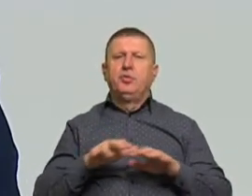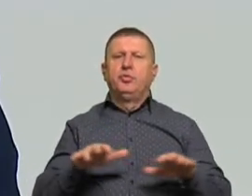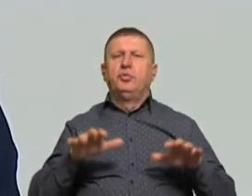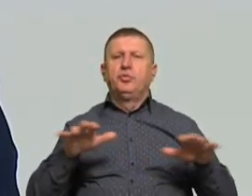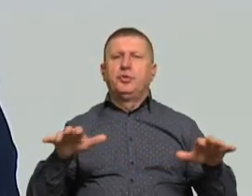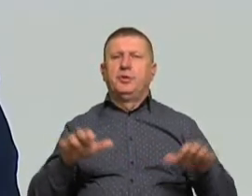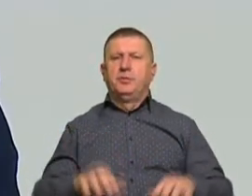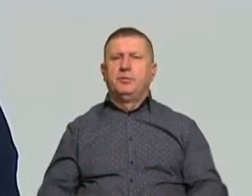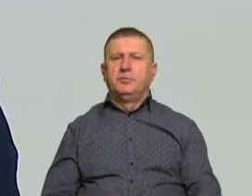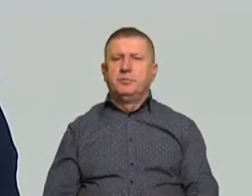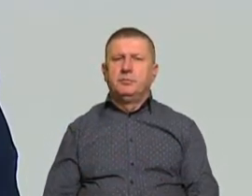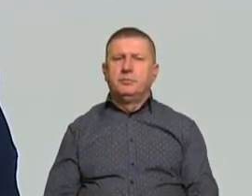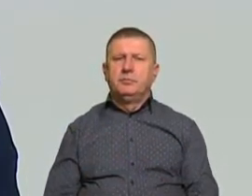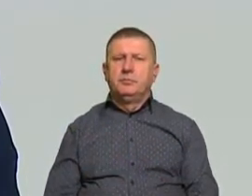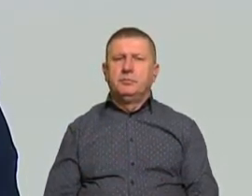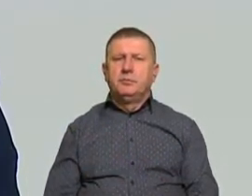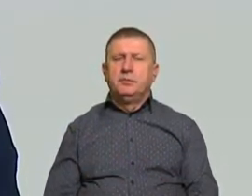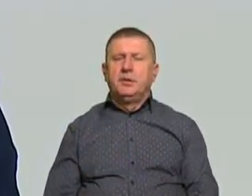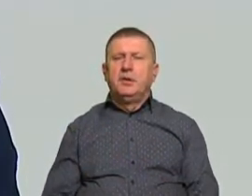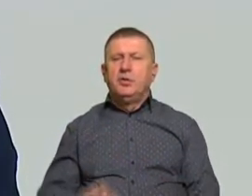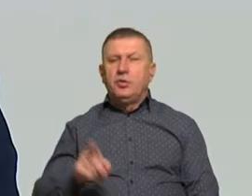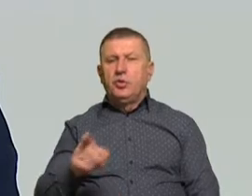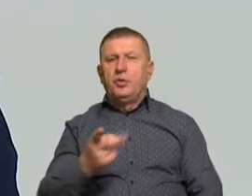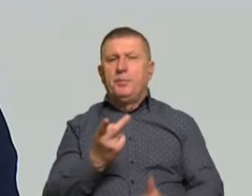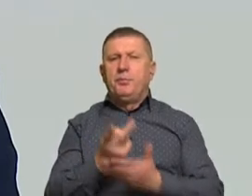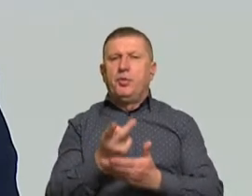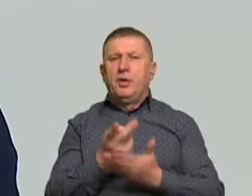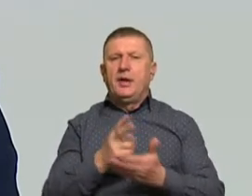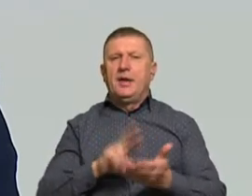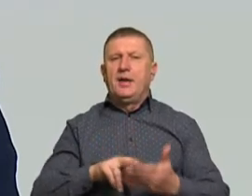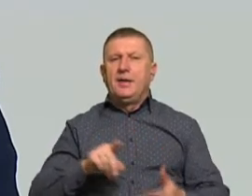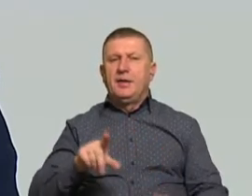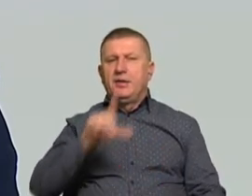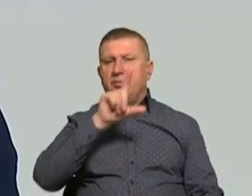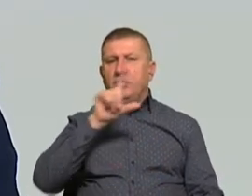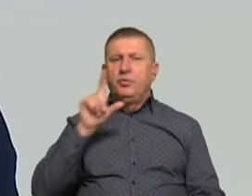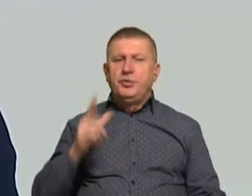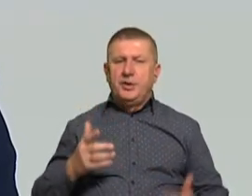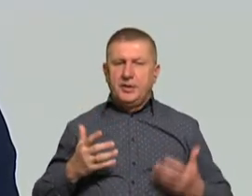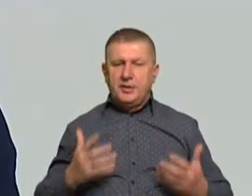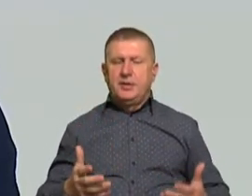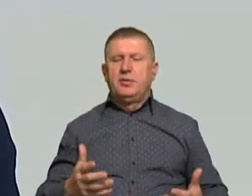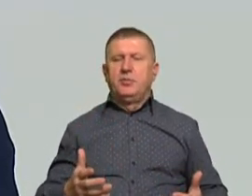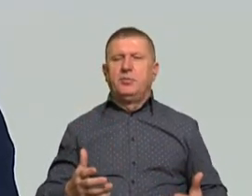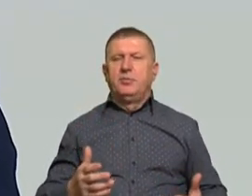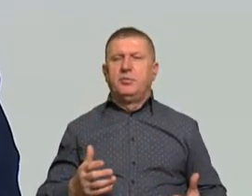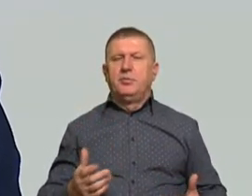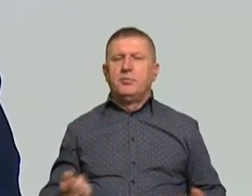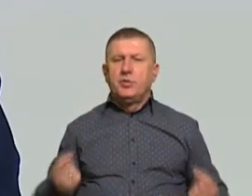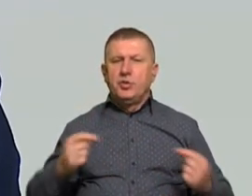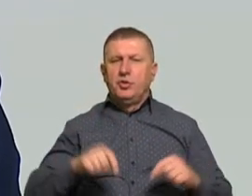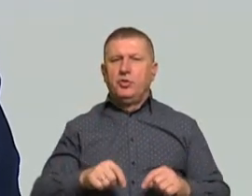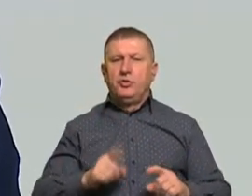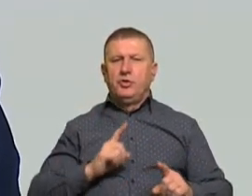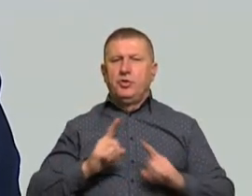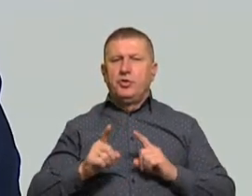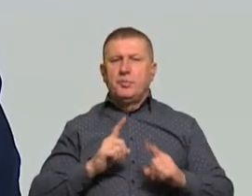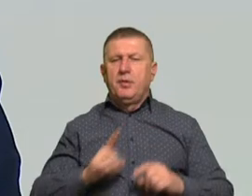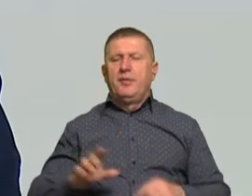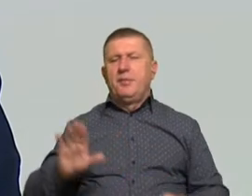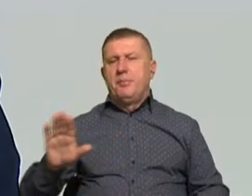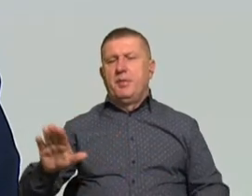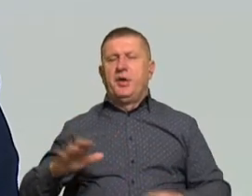tak naprawdę ta obywatelskość polega na tym, że ludzie chcą się angażować, bo czują, że mają wpływ. I jednym z takich przykładów było